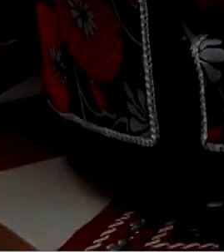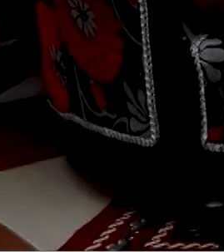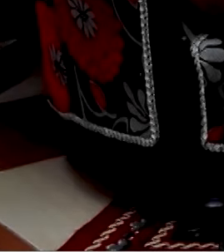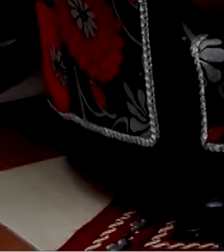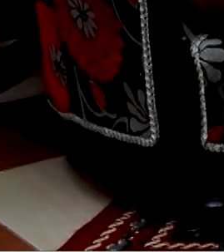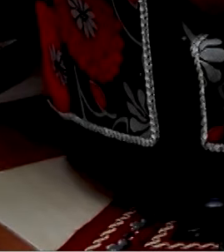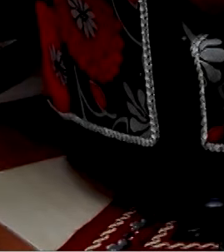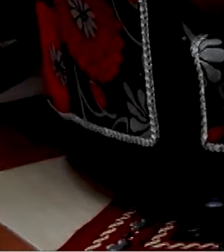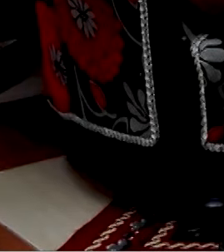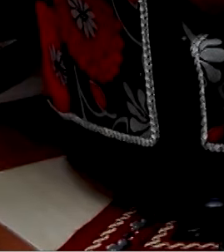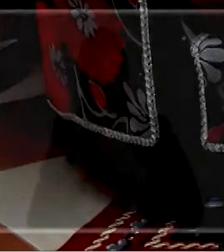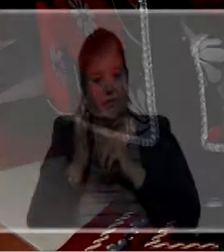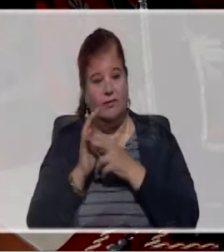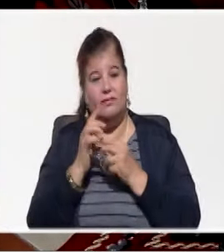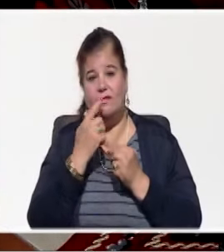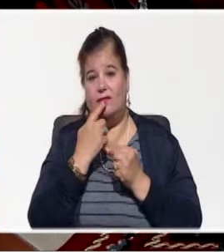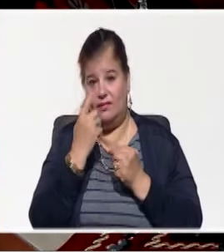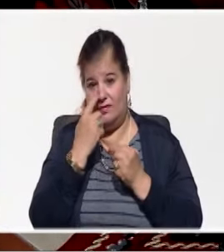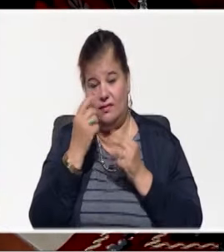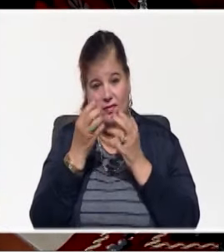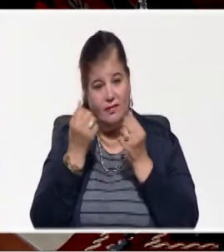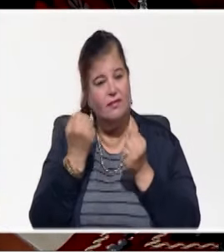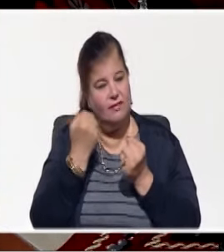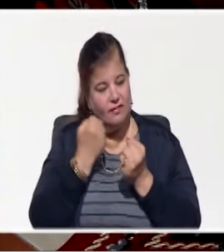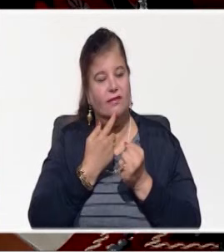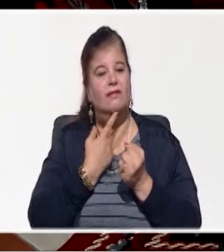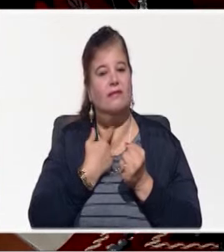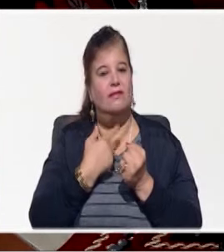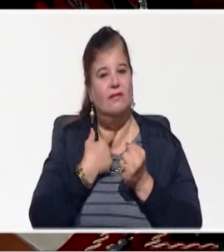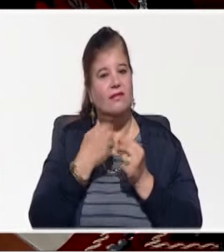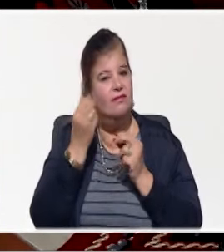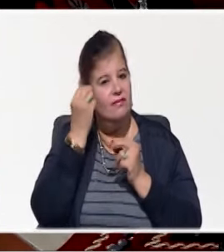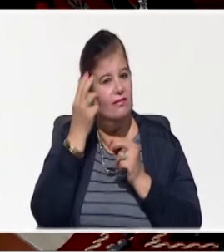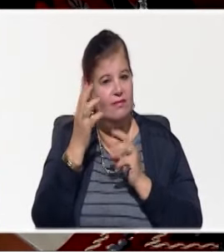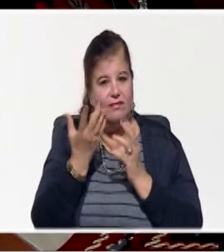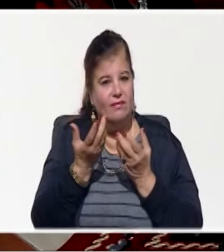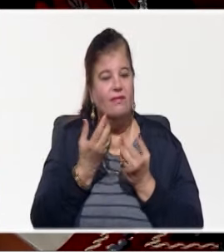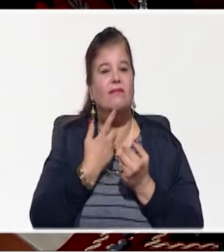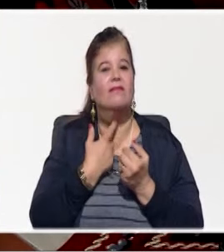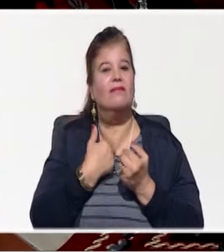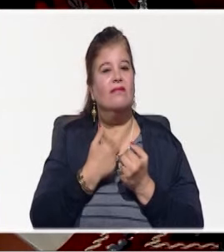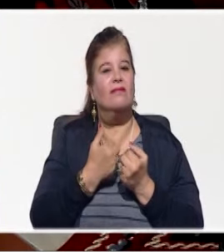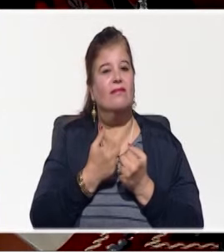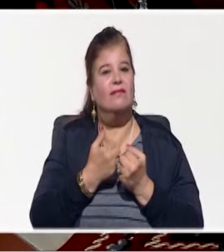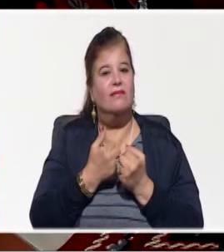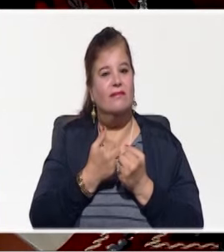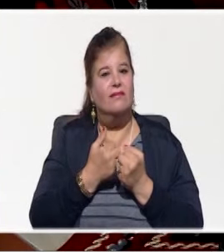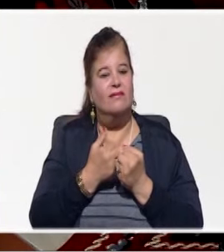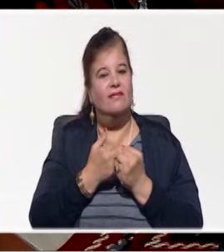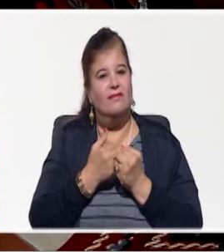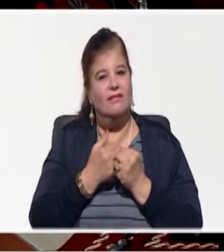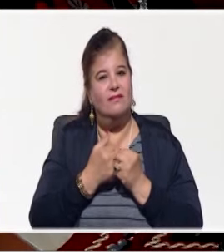كانت بتحب أعمالك هي الفنية؟ أوي كانت كانت بتحبني. بتحب لك إيه طيب؟ بس كانت صغيرة